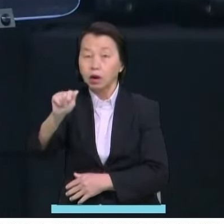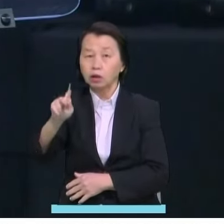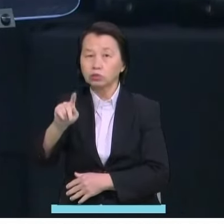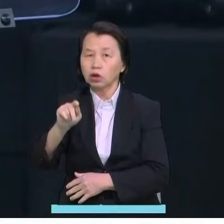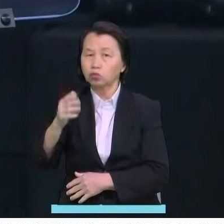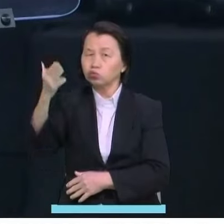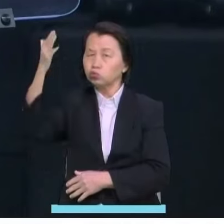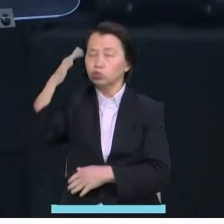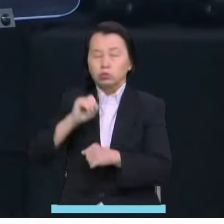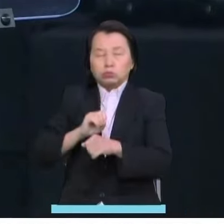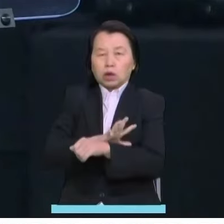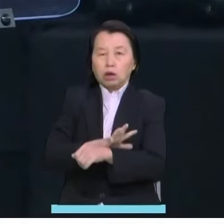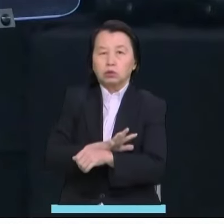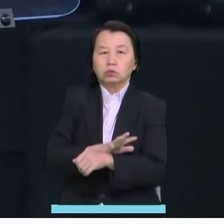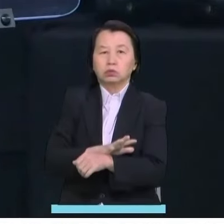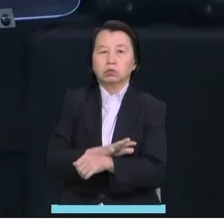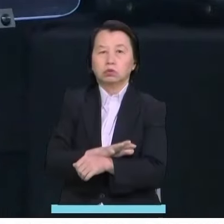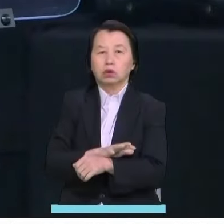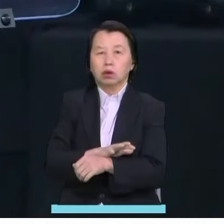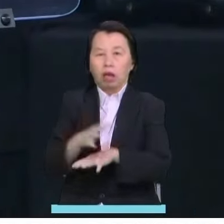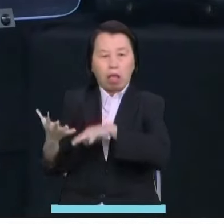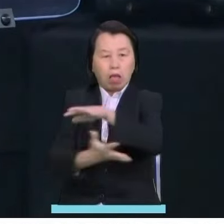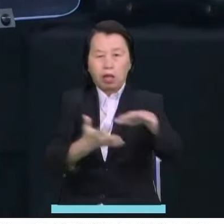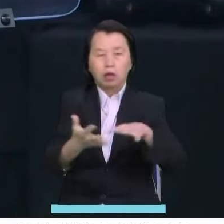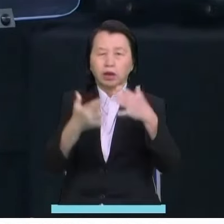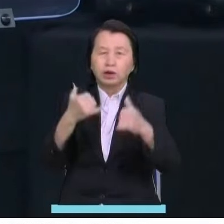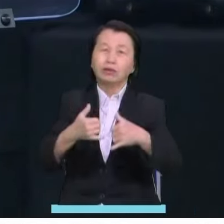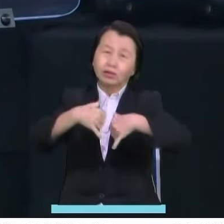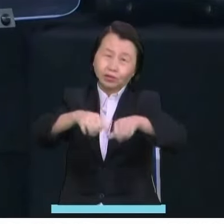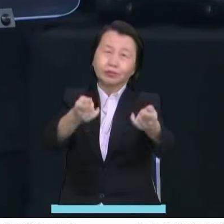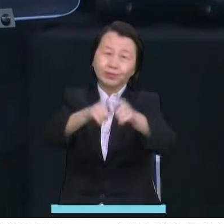bibit-bibit yang sama masih menghantui kita.